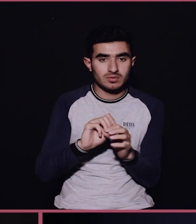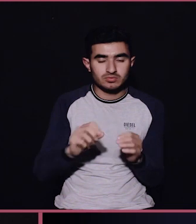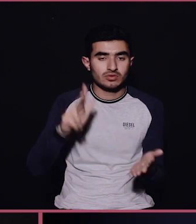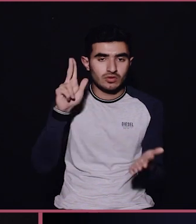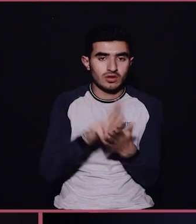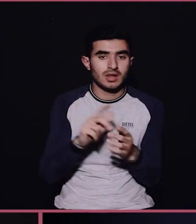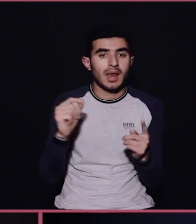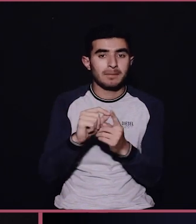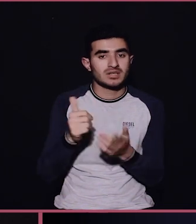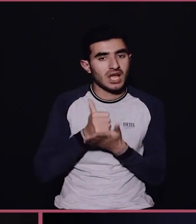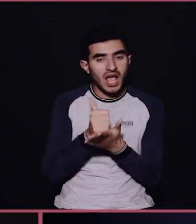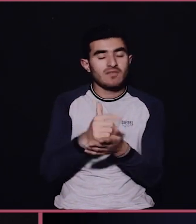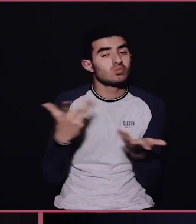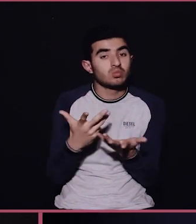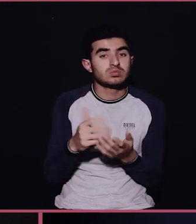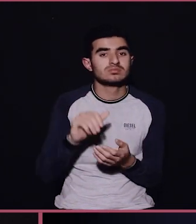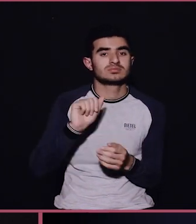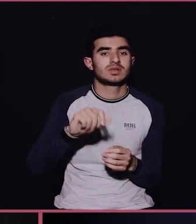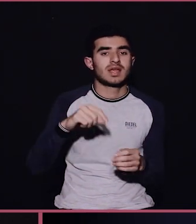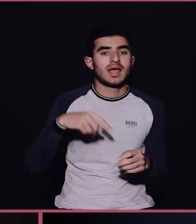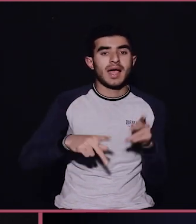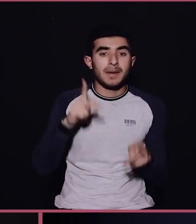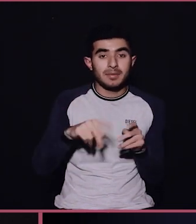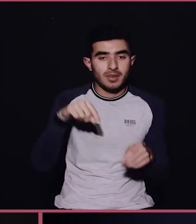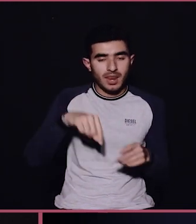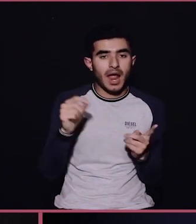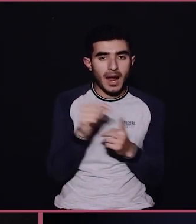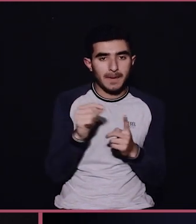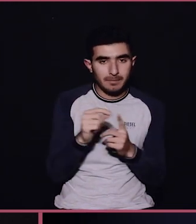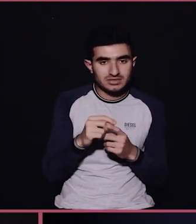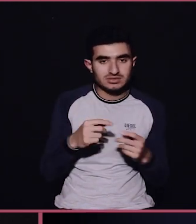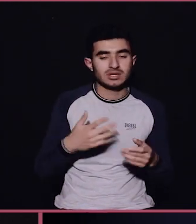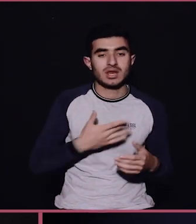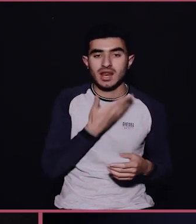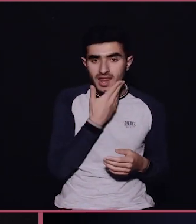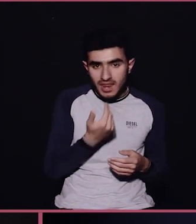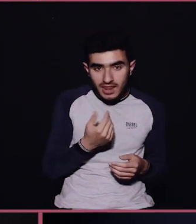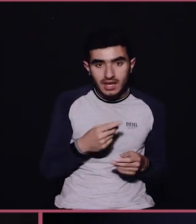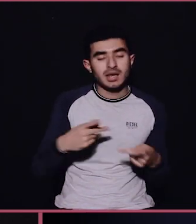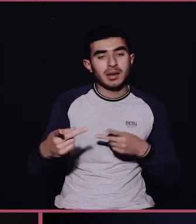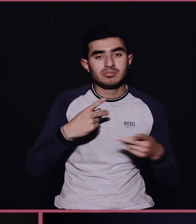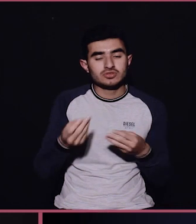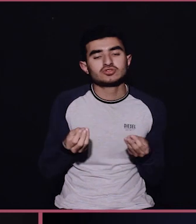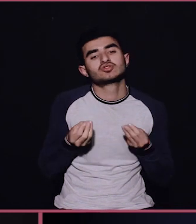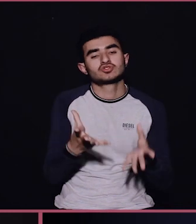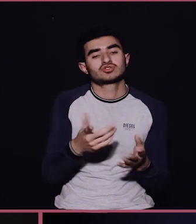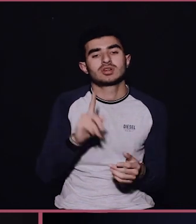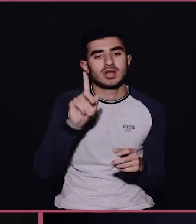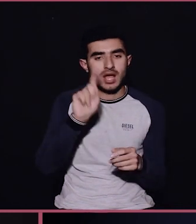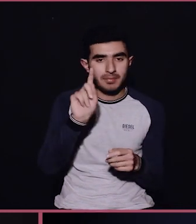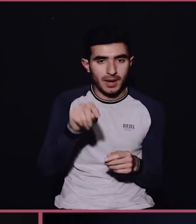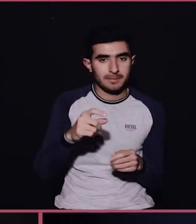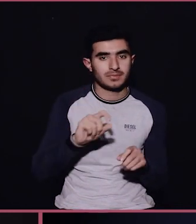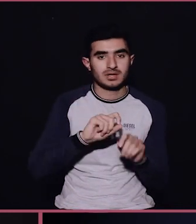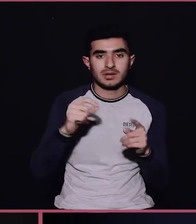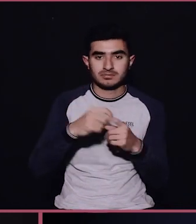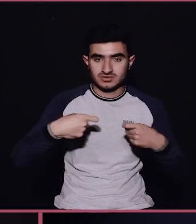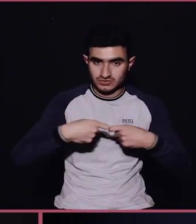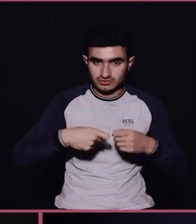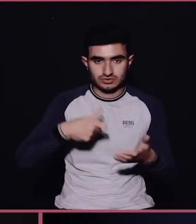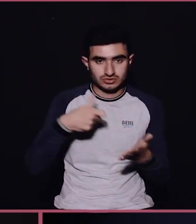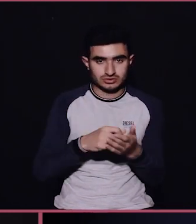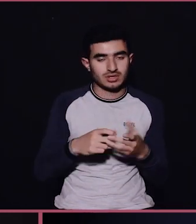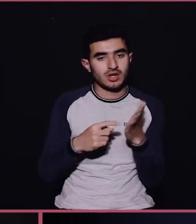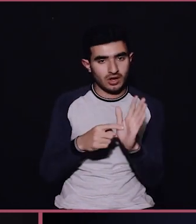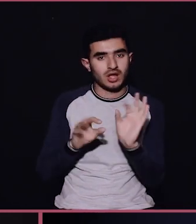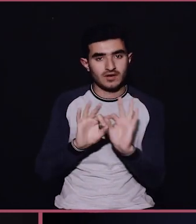into Pakistan. अभी क्या हुआ है? अभी Amazon ने पाकिस्तान को अपनी seller allowed companies की list के अंदर add कर दिया. What does this mean?